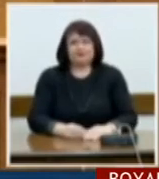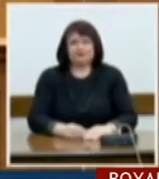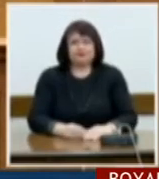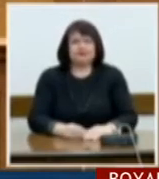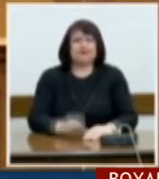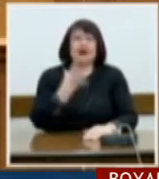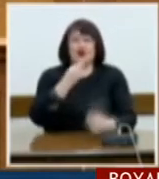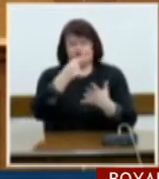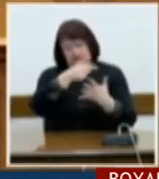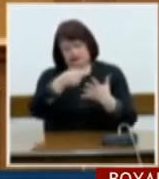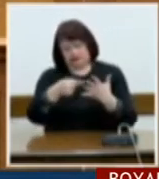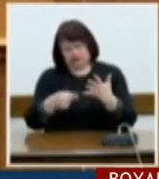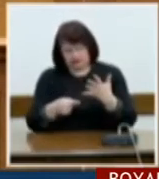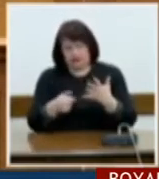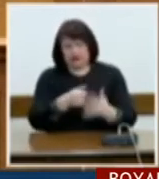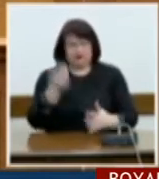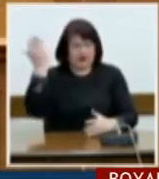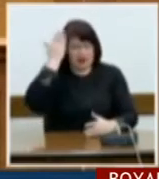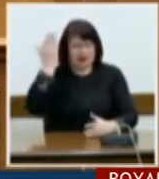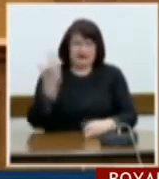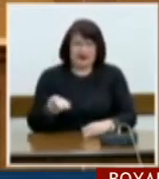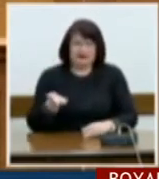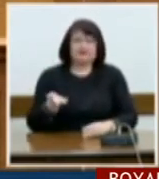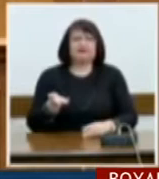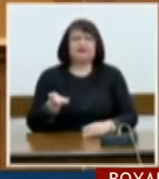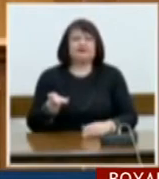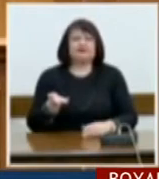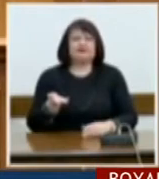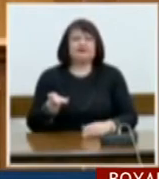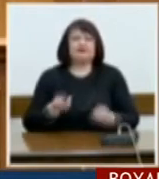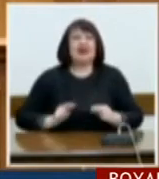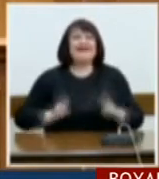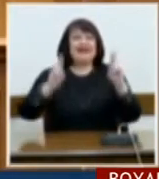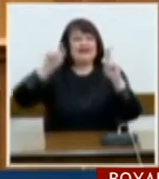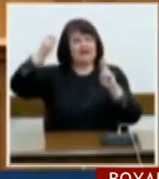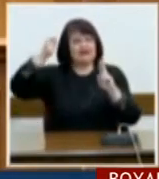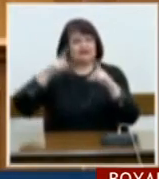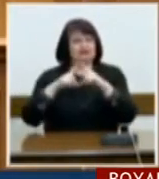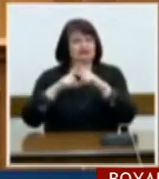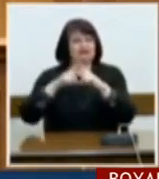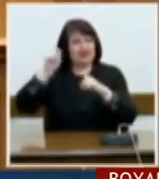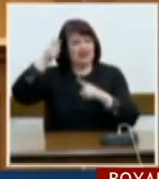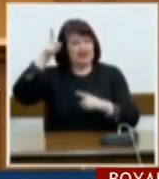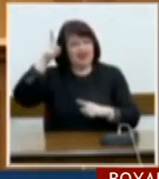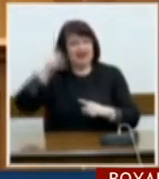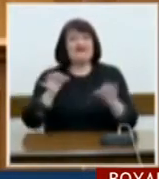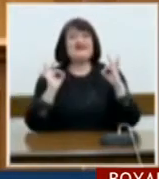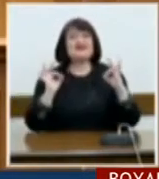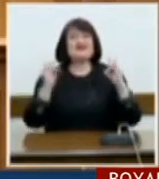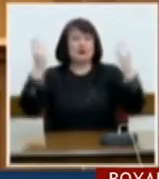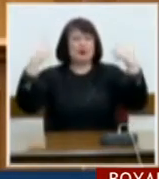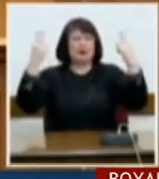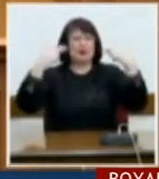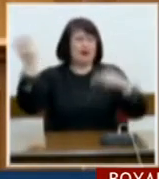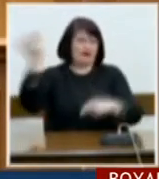λόγους, ακρίβηνε και η ενέργεια, ειδικά οι τιμές του φυσικού αερίου